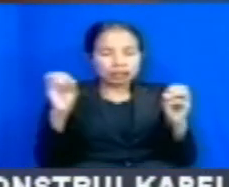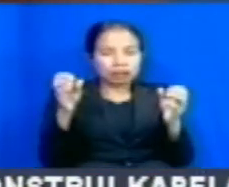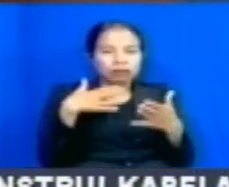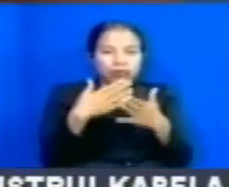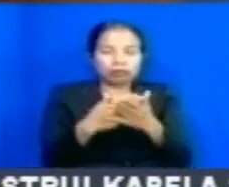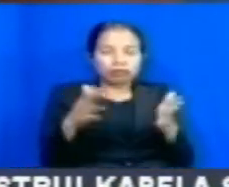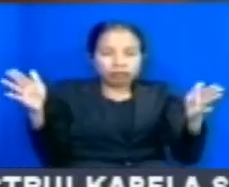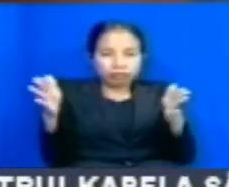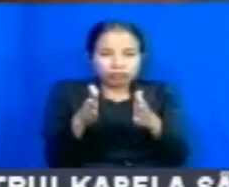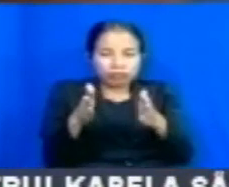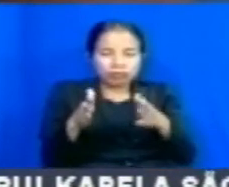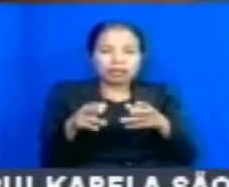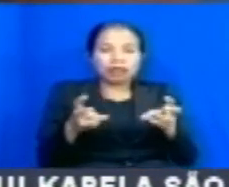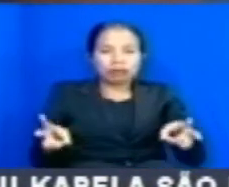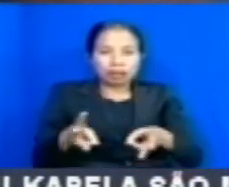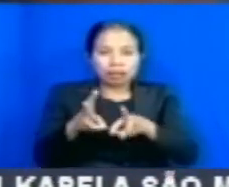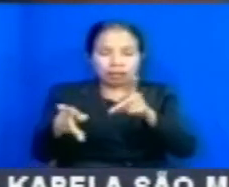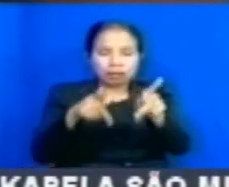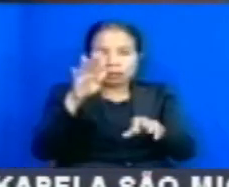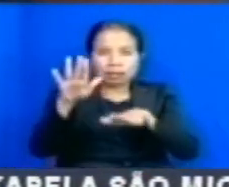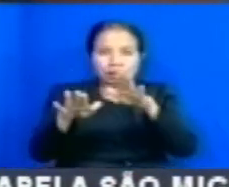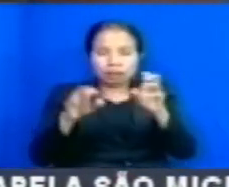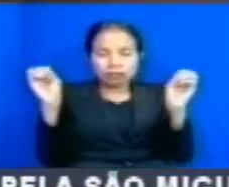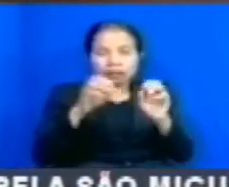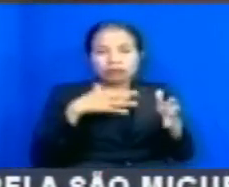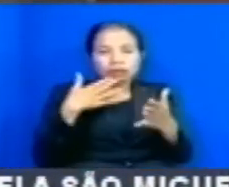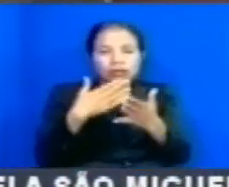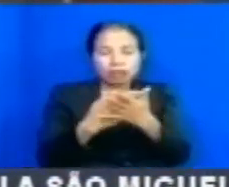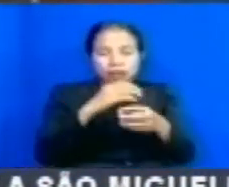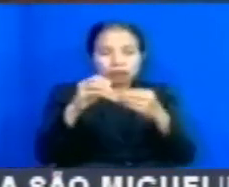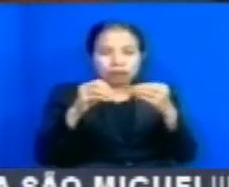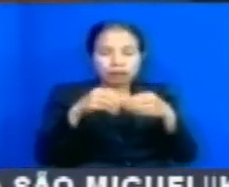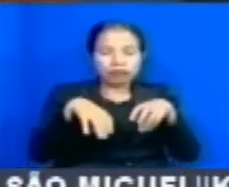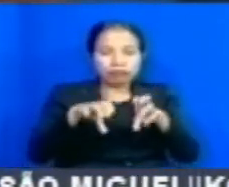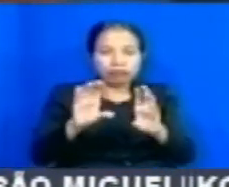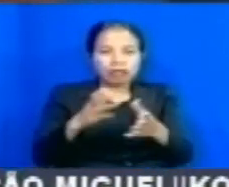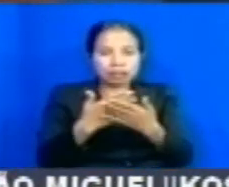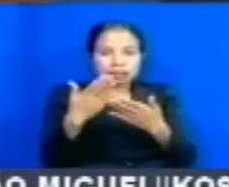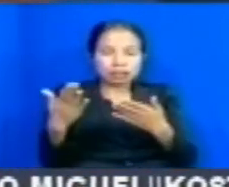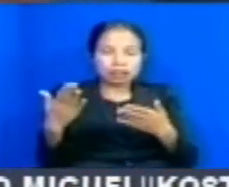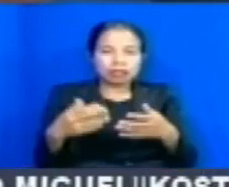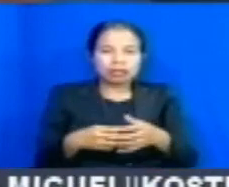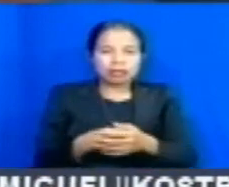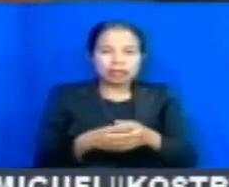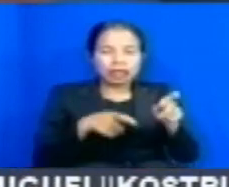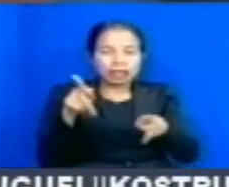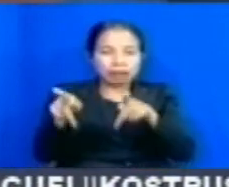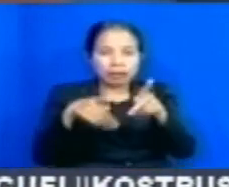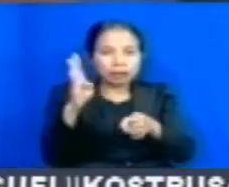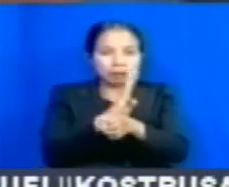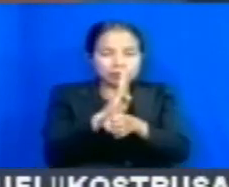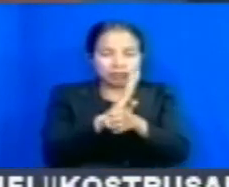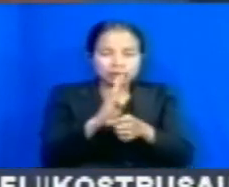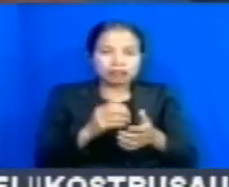halo dalam emalamus lah dia kot kono ba fan sasang antau ida buka moris ne sira fan